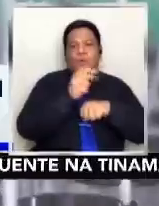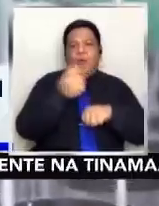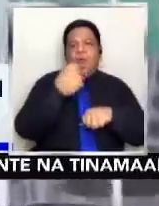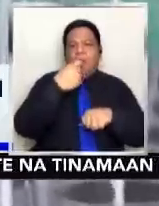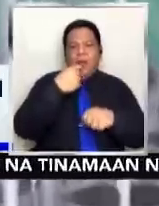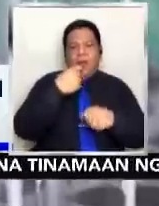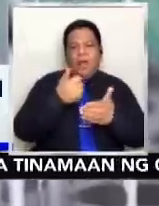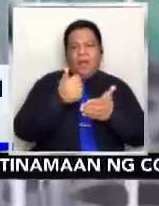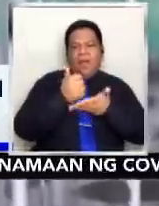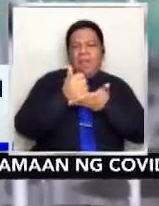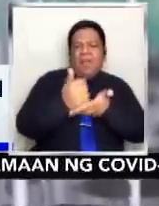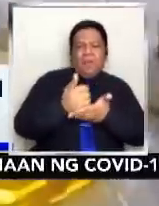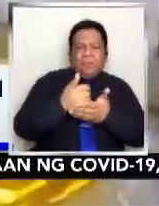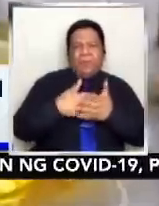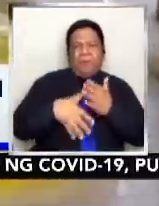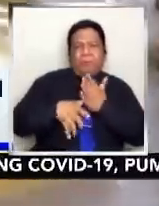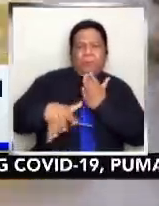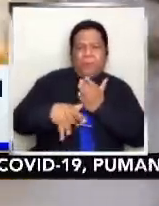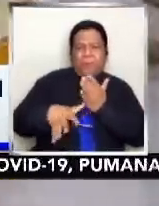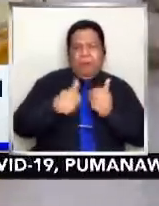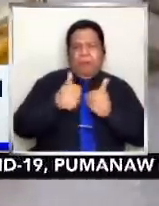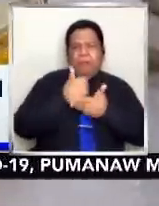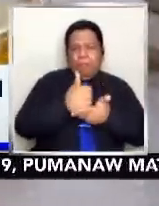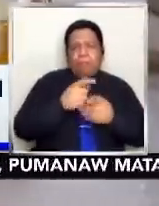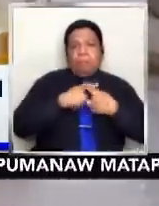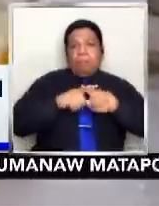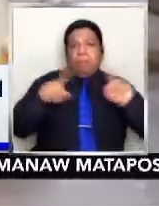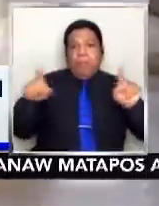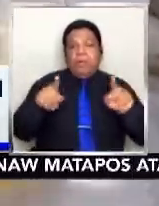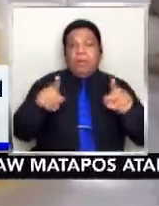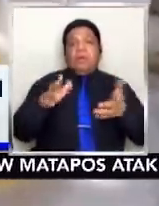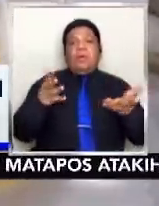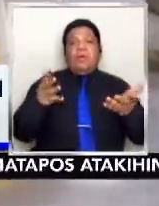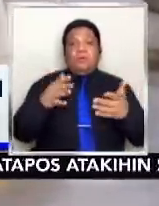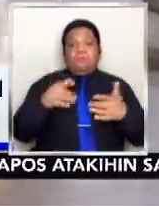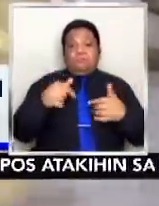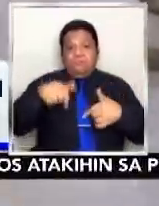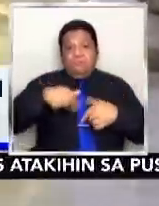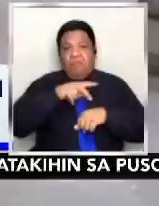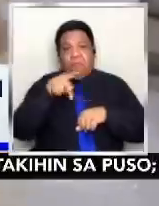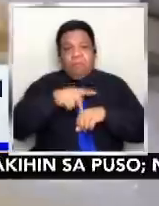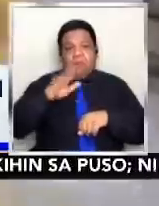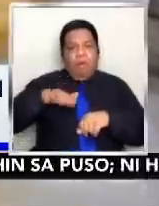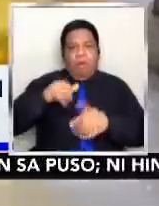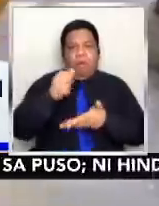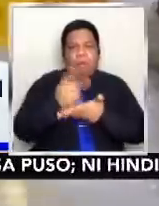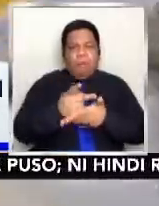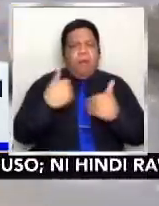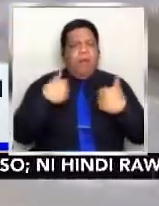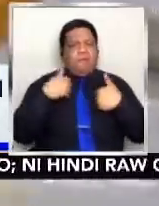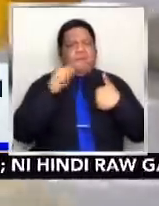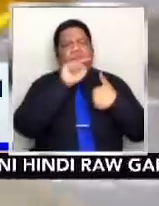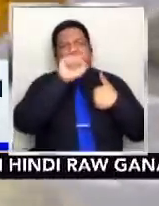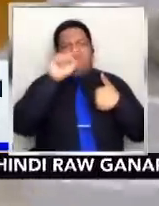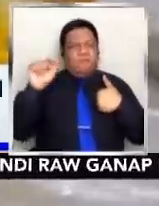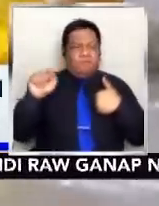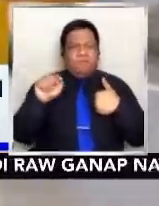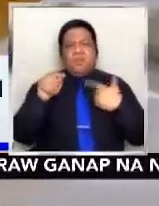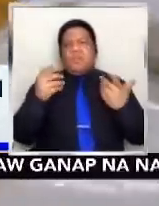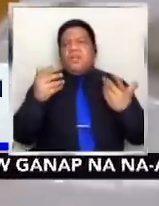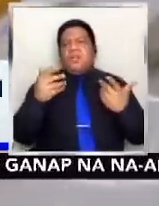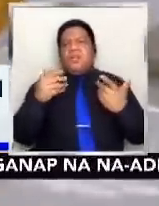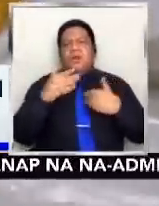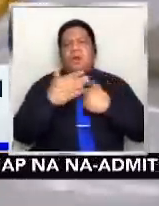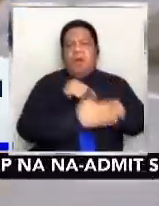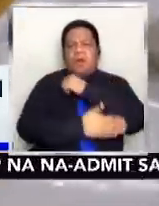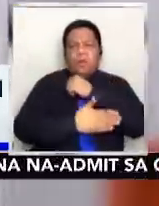clinical trials sa 21 bansa na ine-evaluate ang epekto ng ivermectin sa COVID. Ilang bansa na ang gumagamit nito